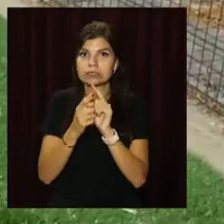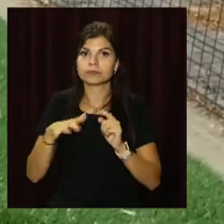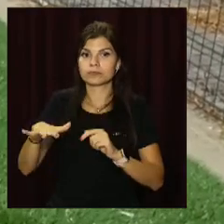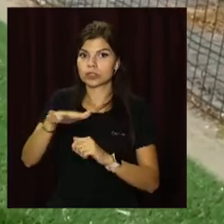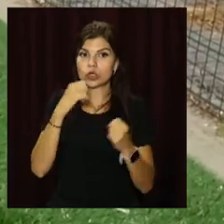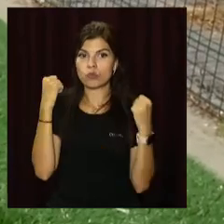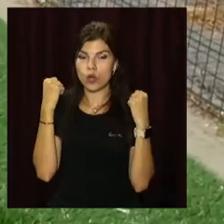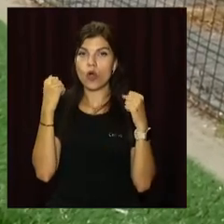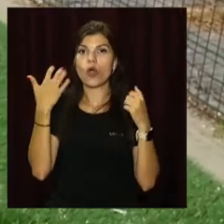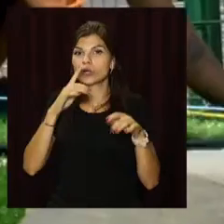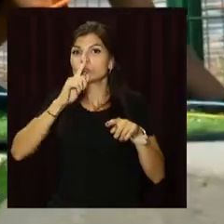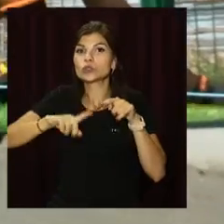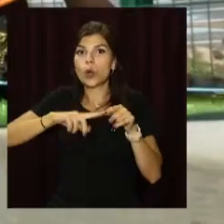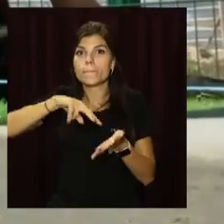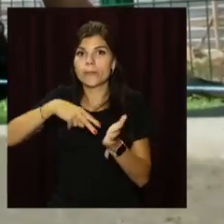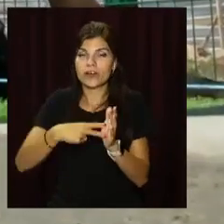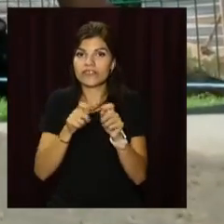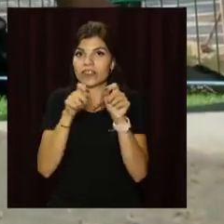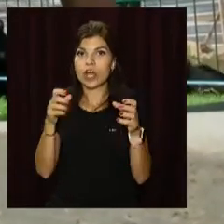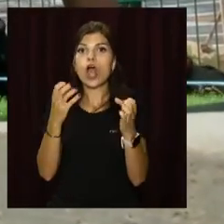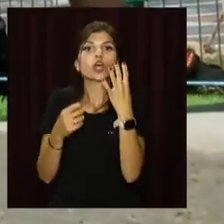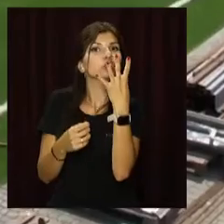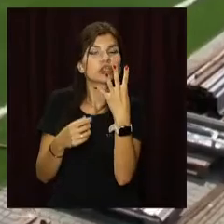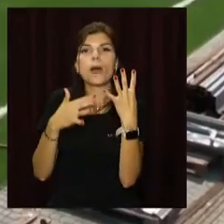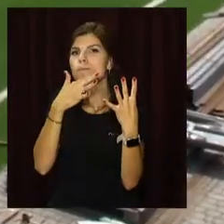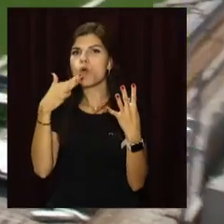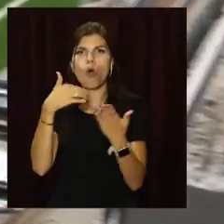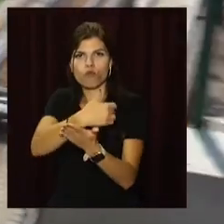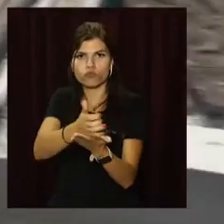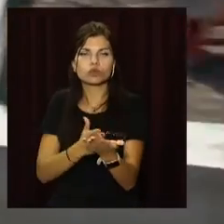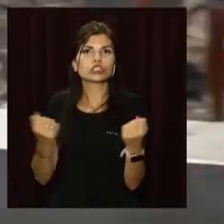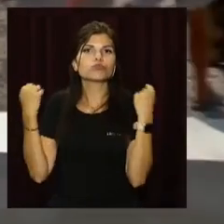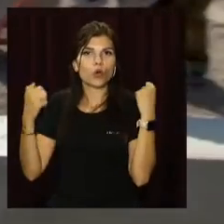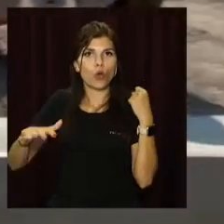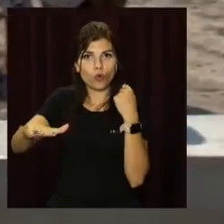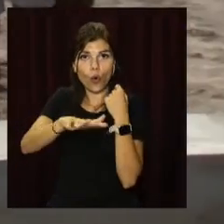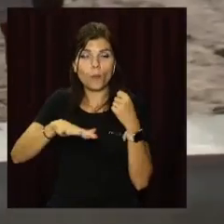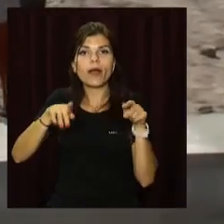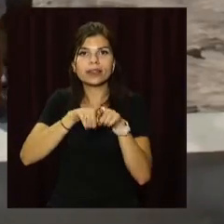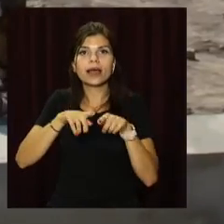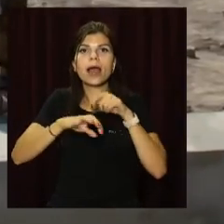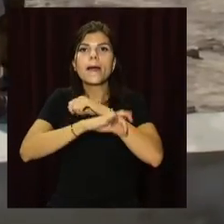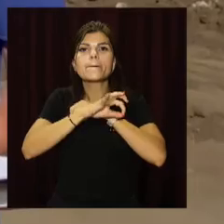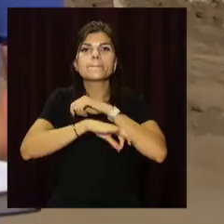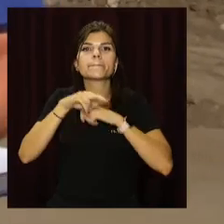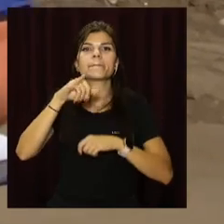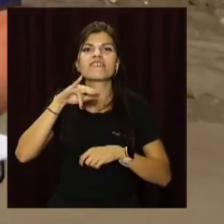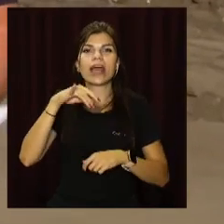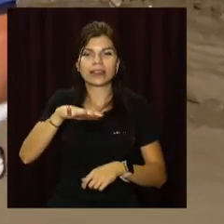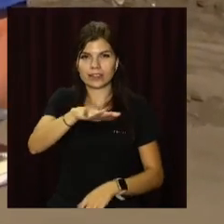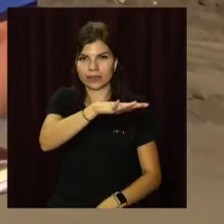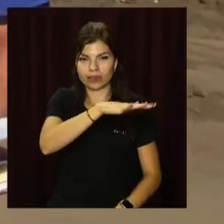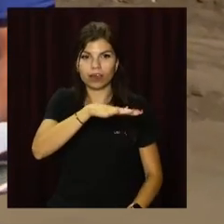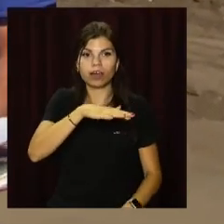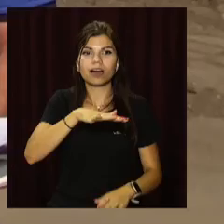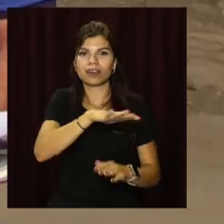інфраструктуру. Зокрема, вже незабаром планують відкрити аж 4 багатофункціональних спорткомплекси. Так, у південному районі міста по проспекту